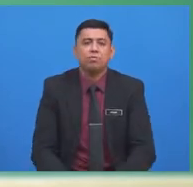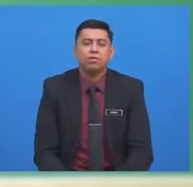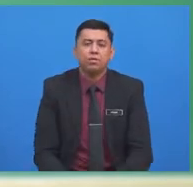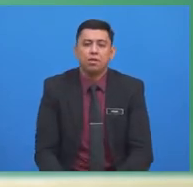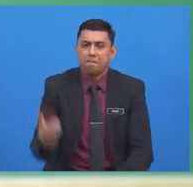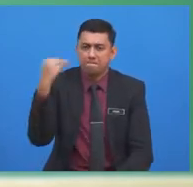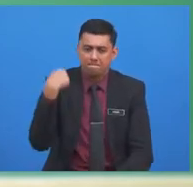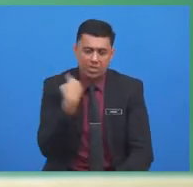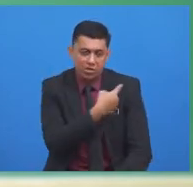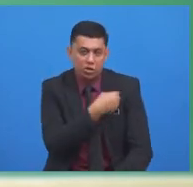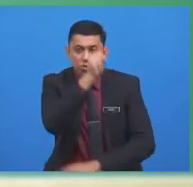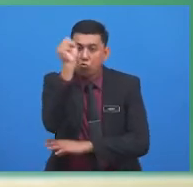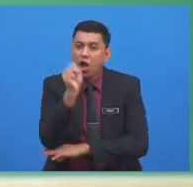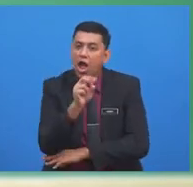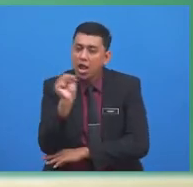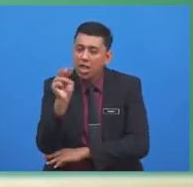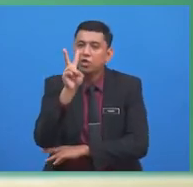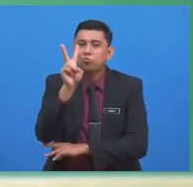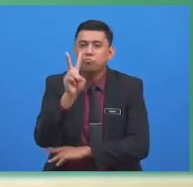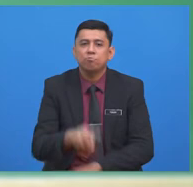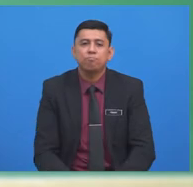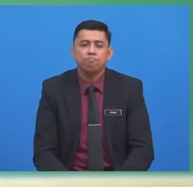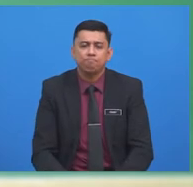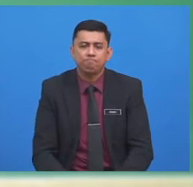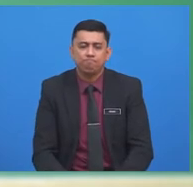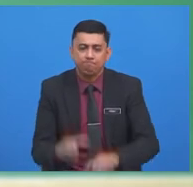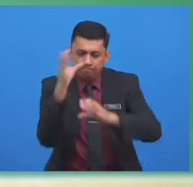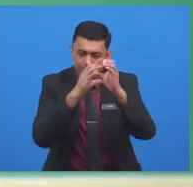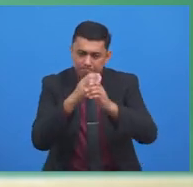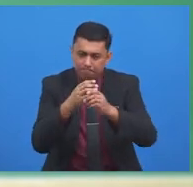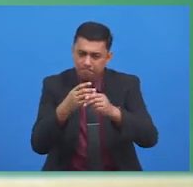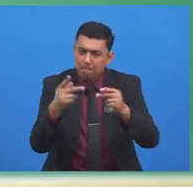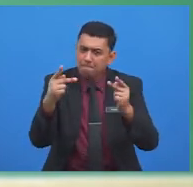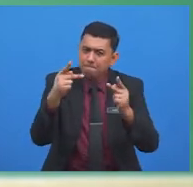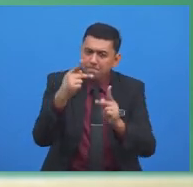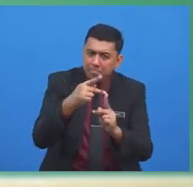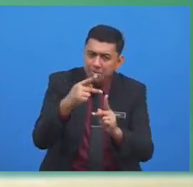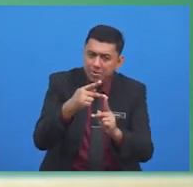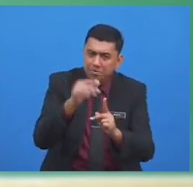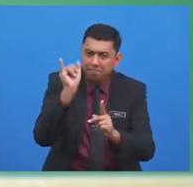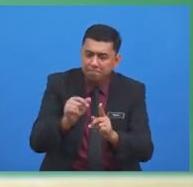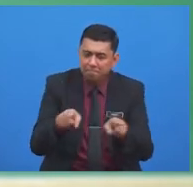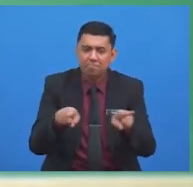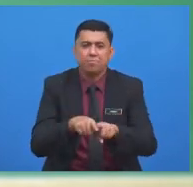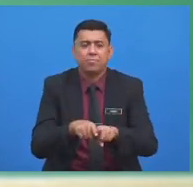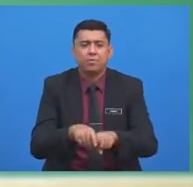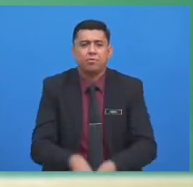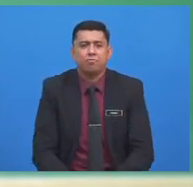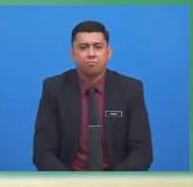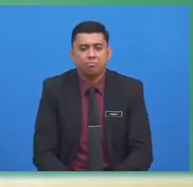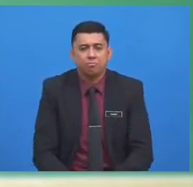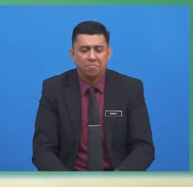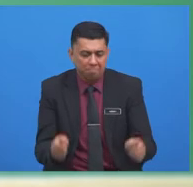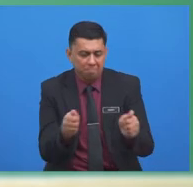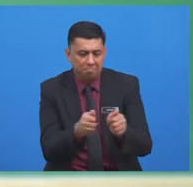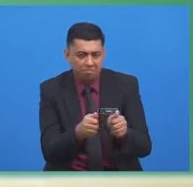Mari kita lihat pula soalan kedua. Cari padanan yang betul antara kesan Lulu Hawa dengan aktiviti manusia